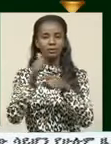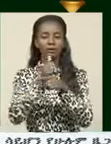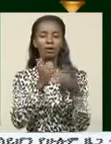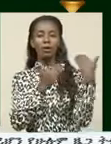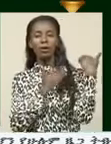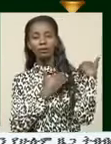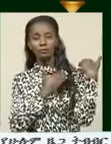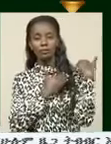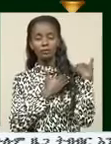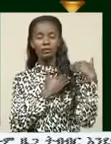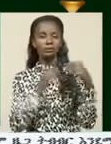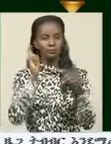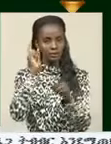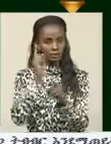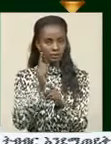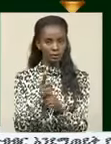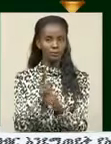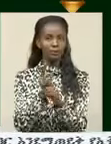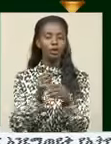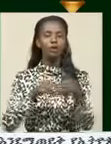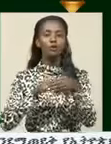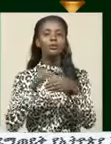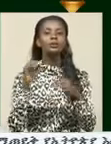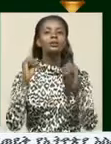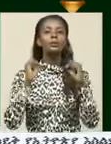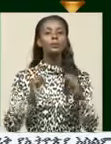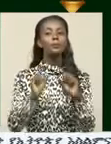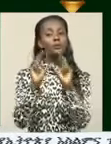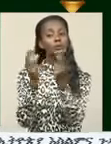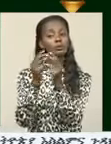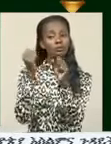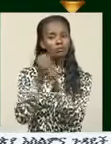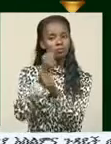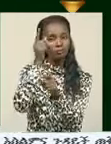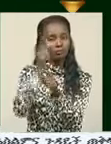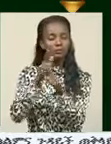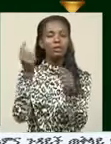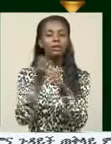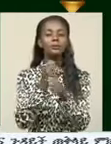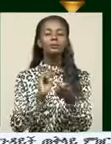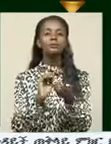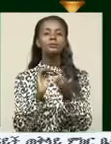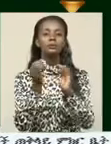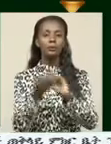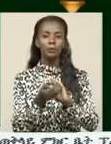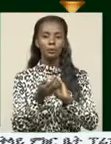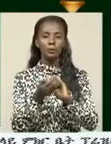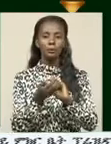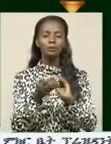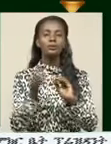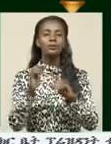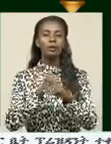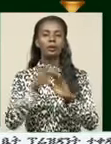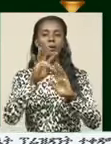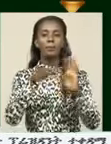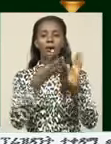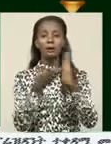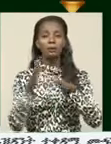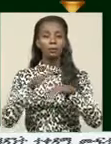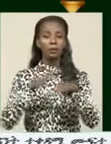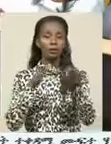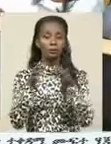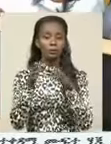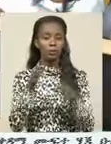ኃላፊነት በተገቢው ሊወጡ የሚችሉ የቡድን ስራ በተገቢው መተግበር ሲችሉ መሆኑን በስልጠና መርሃ ግብሩ ላይ